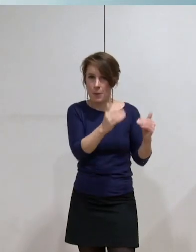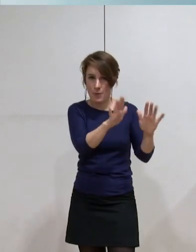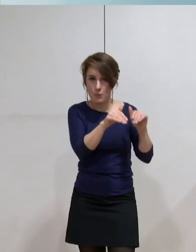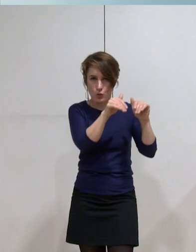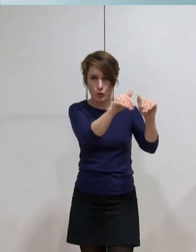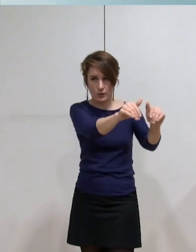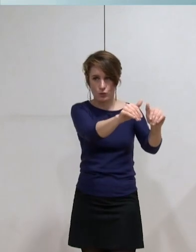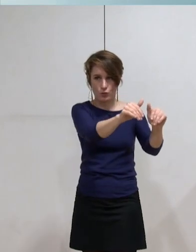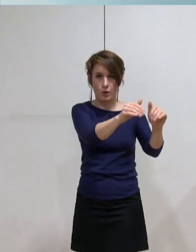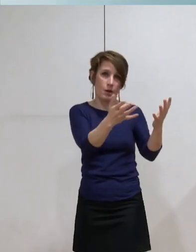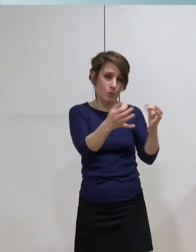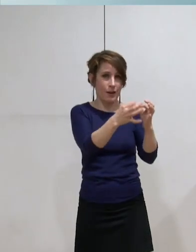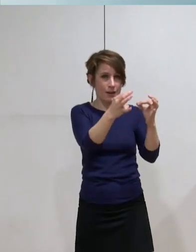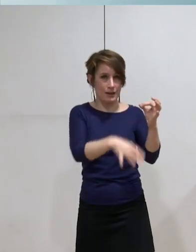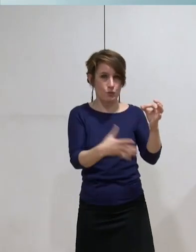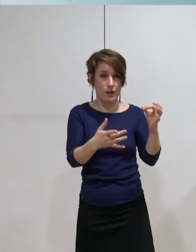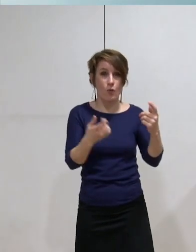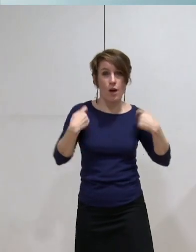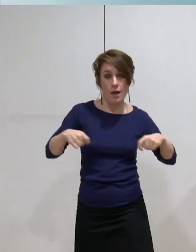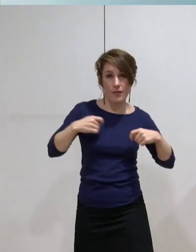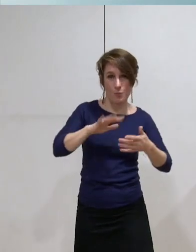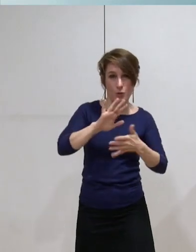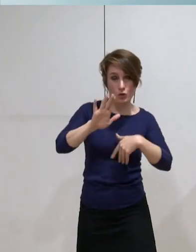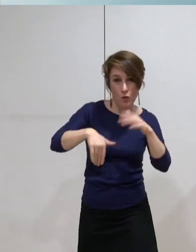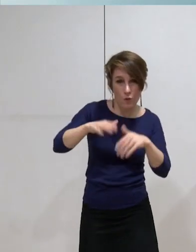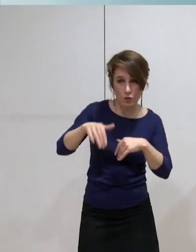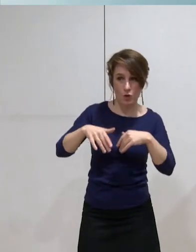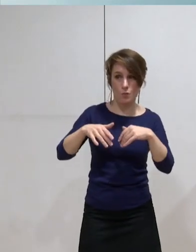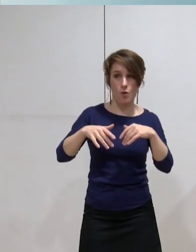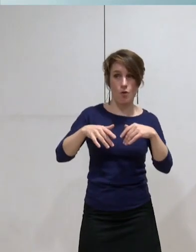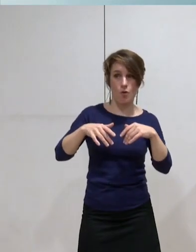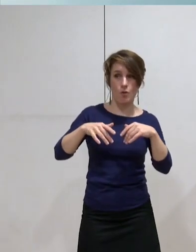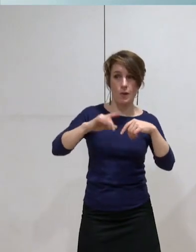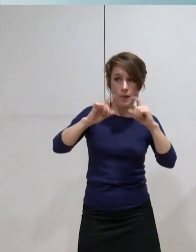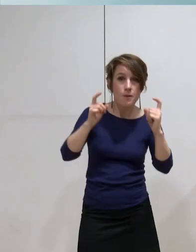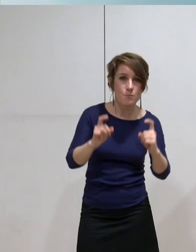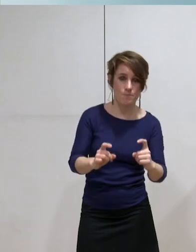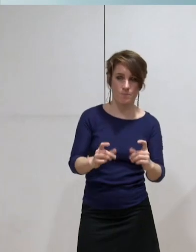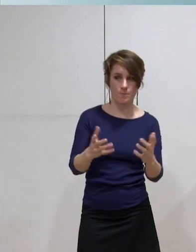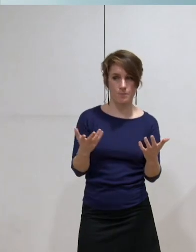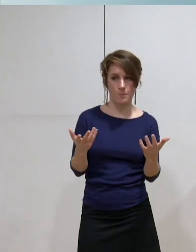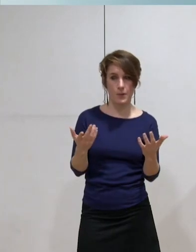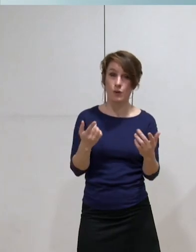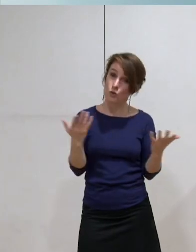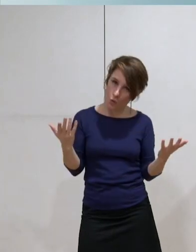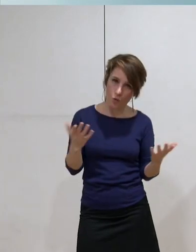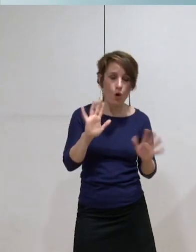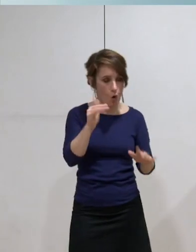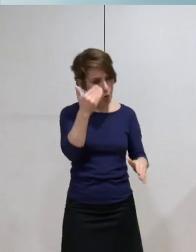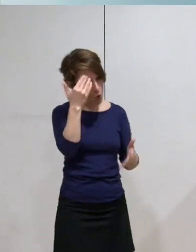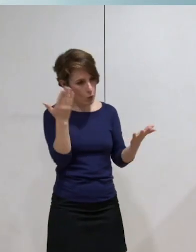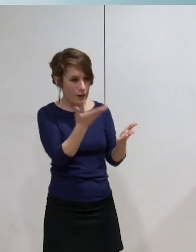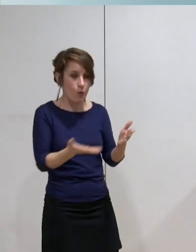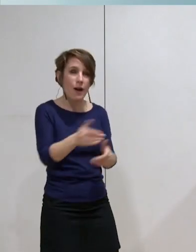la forte diminution des dépenses de fonctionnement de la collectivité c'est donc la reconnaissance que ce sont les agents qui